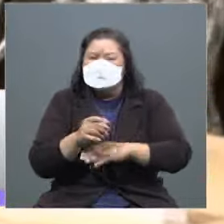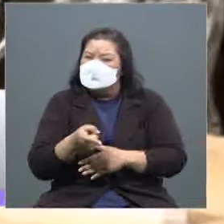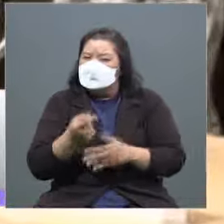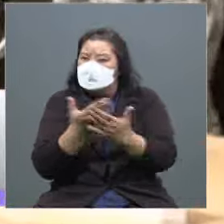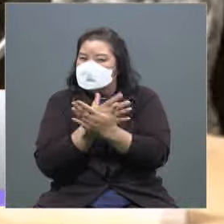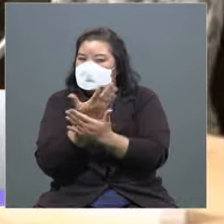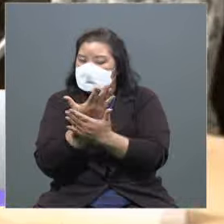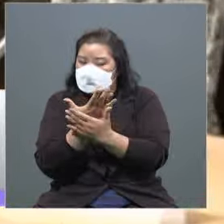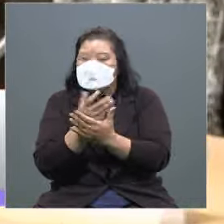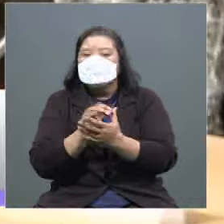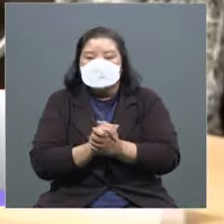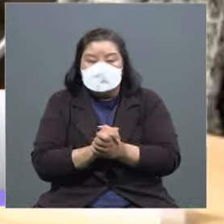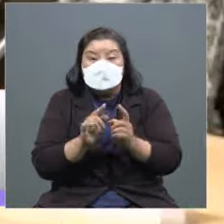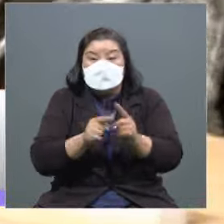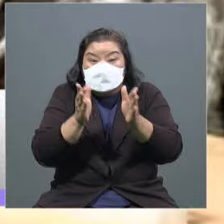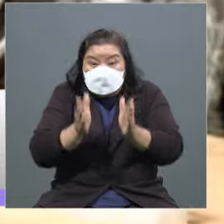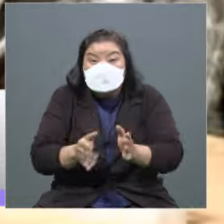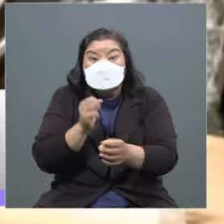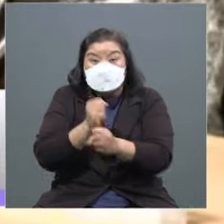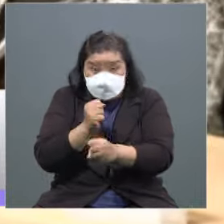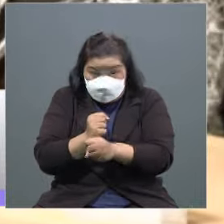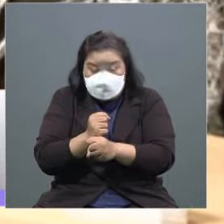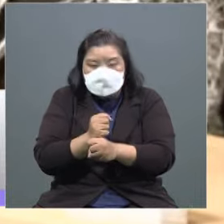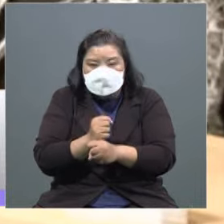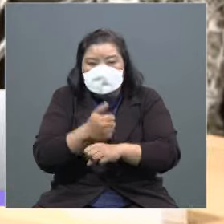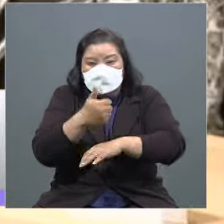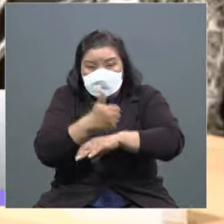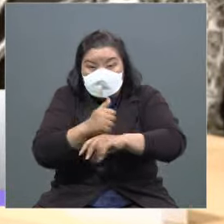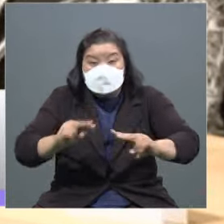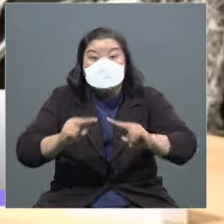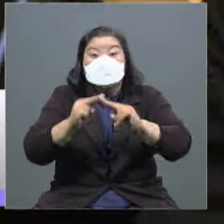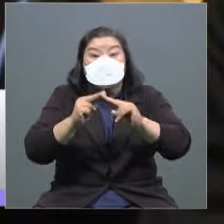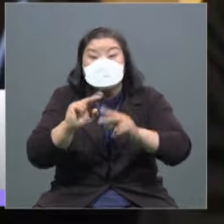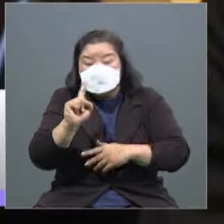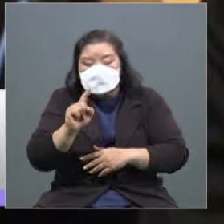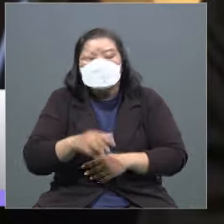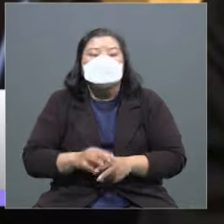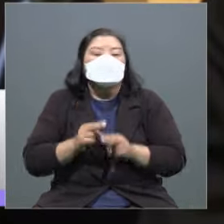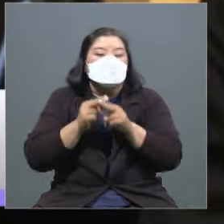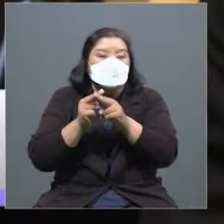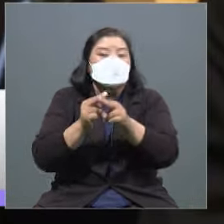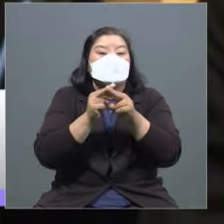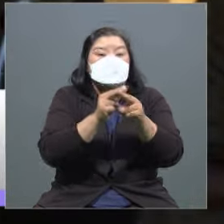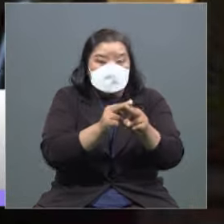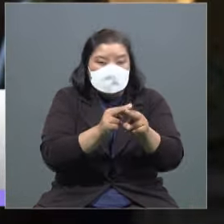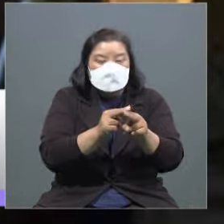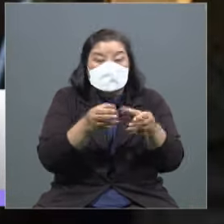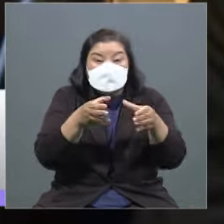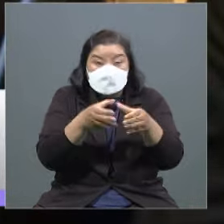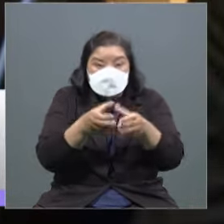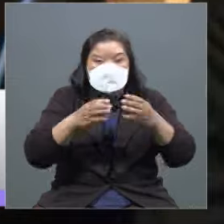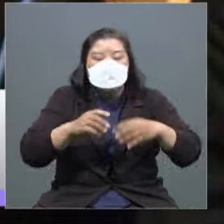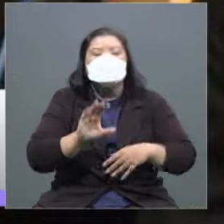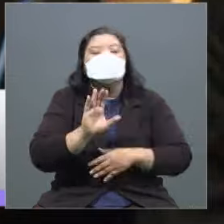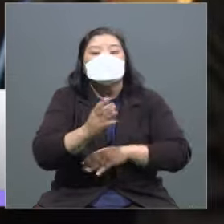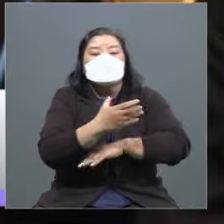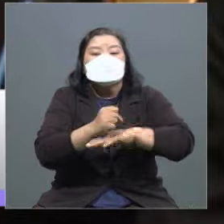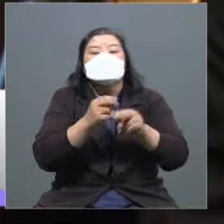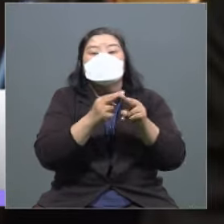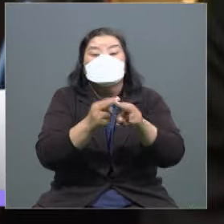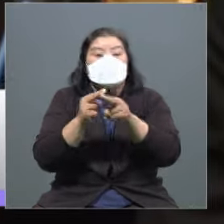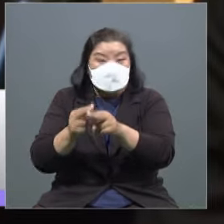ครับแต่ถ้าจะปรับเปลี่ยนตัวบุคคลในโควต้านั้นเนี่ยก็เป็นเรื่องภายในของพรรคร่วมจะไปพิจารณากันนะครับเพื่อให้เกิดการเปลี่ยนแปลงน้อย